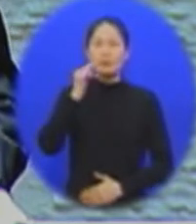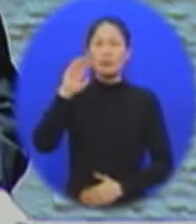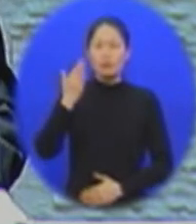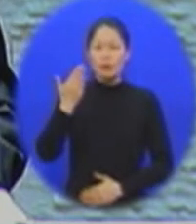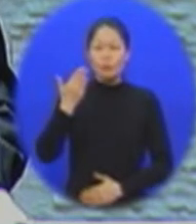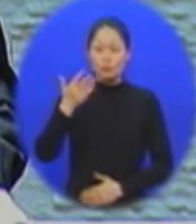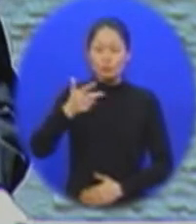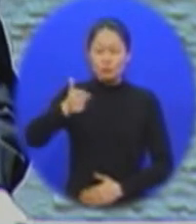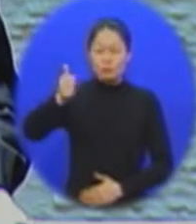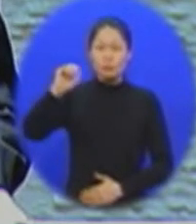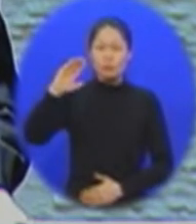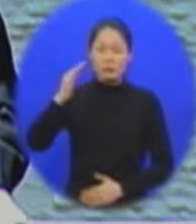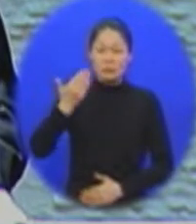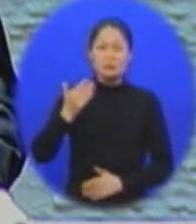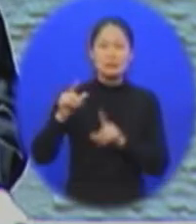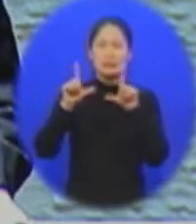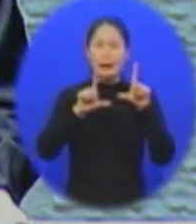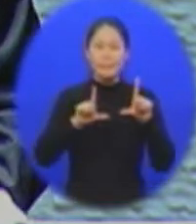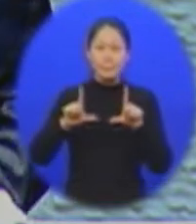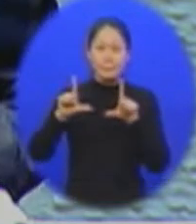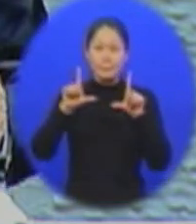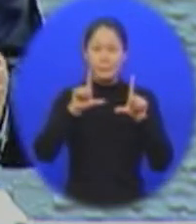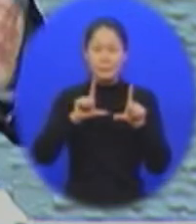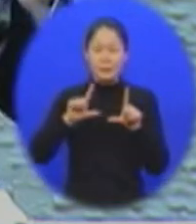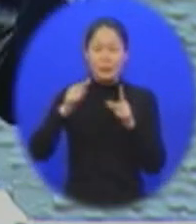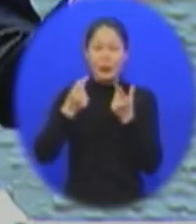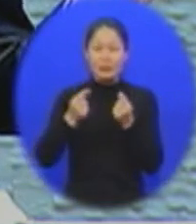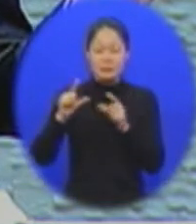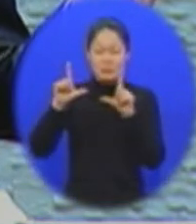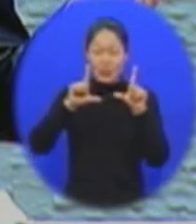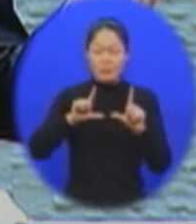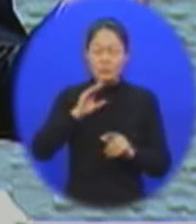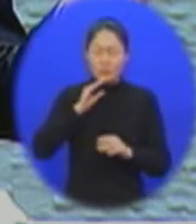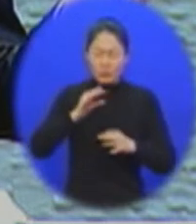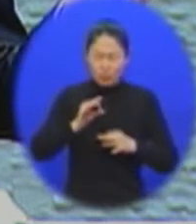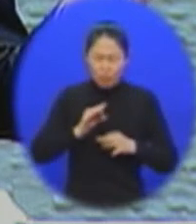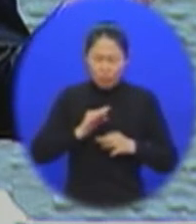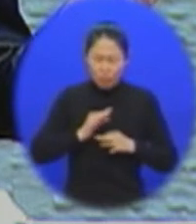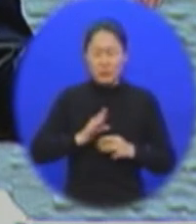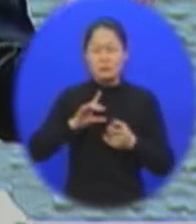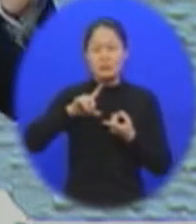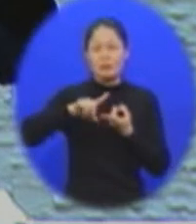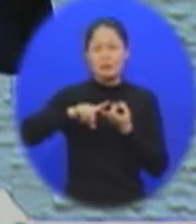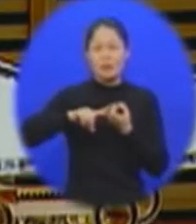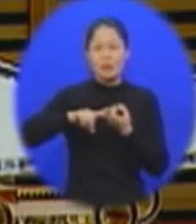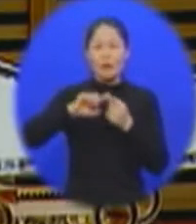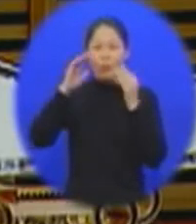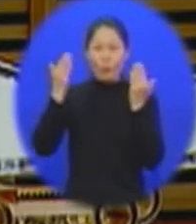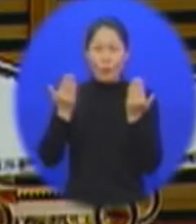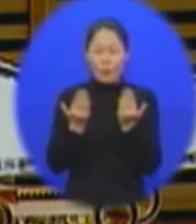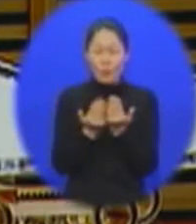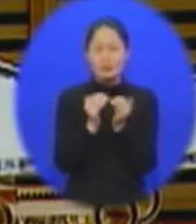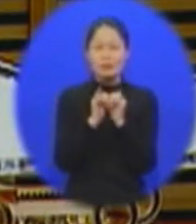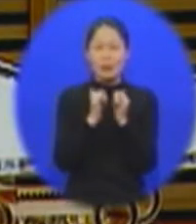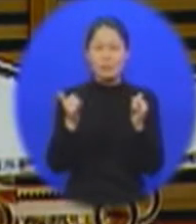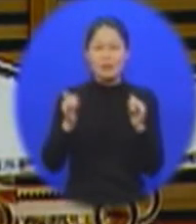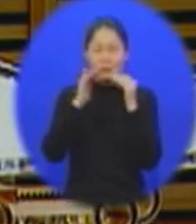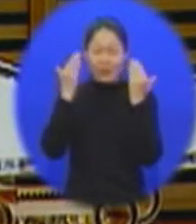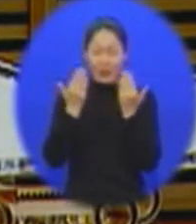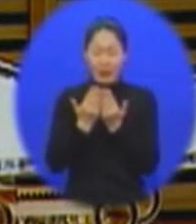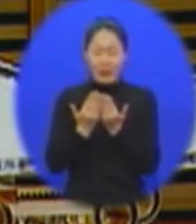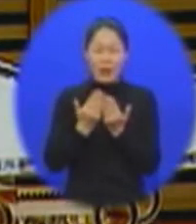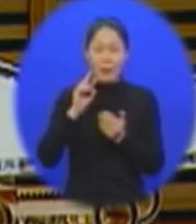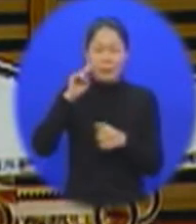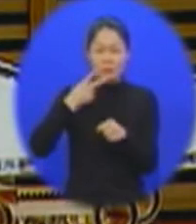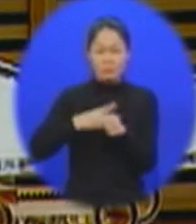그의 주님이 되시는 3 2살 b 얼마나 놀라운 g 얻은 사람들이 다 자기와